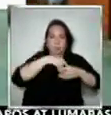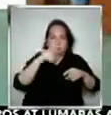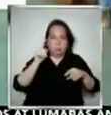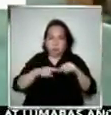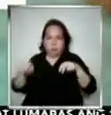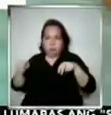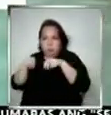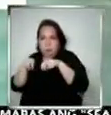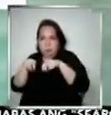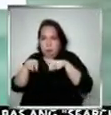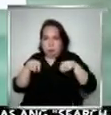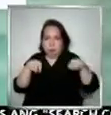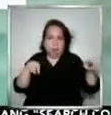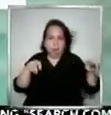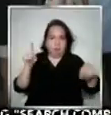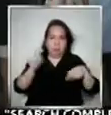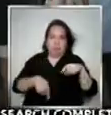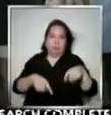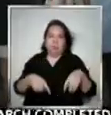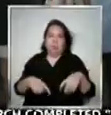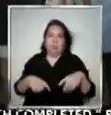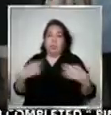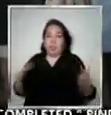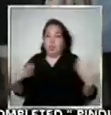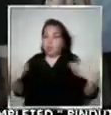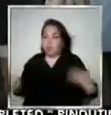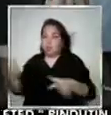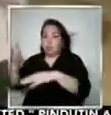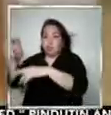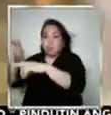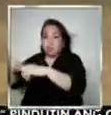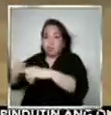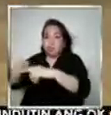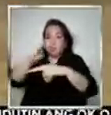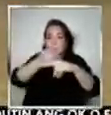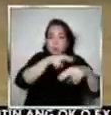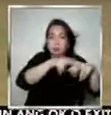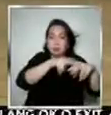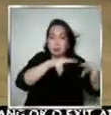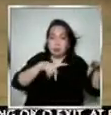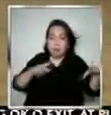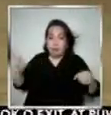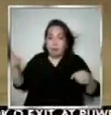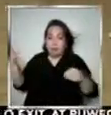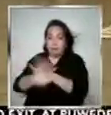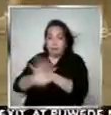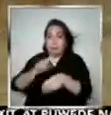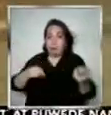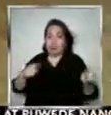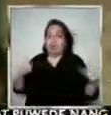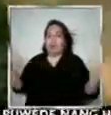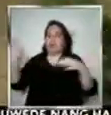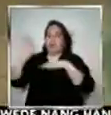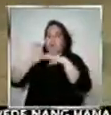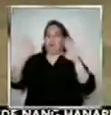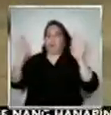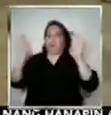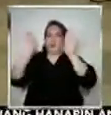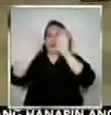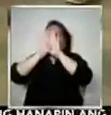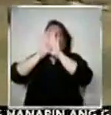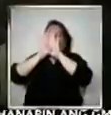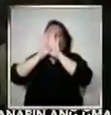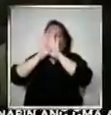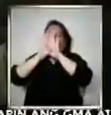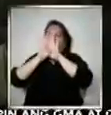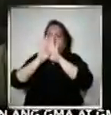upuan, isasara ang simbahan. Ang hindi magkakasya sa loob, papayagan sa labas pero dapat may social distancing pa